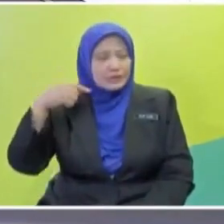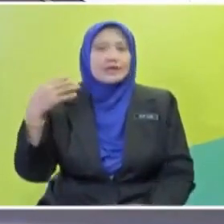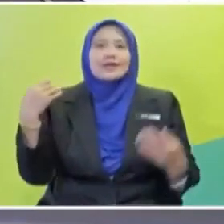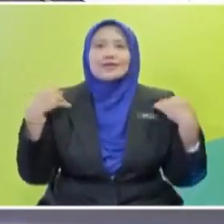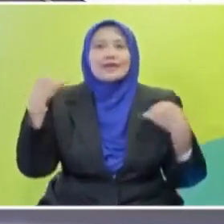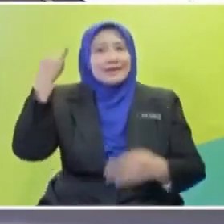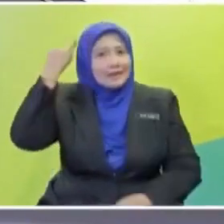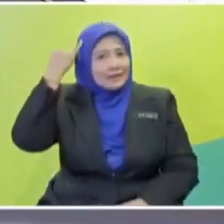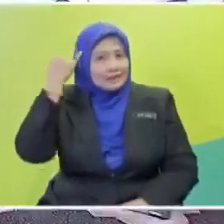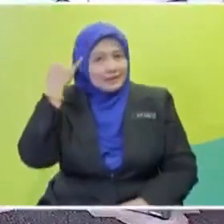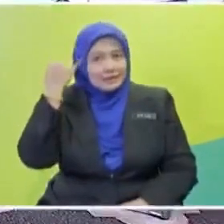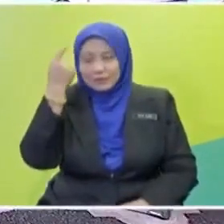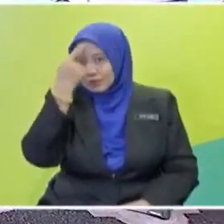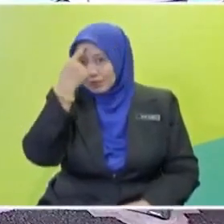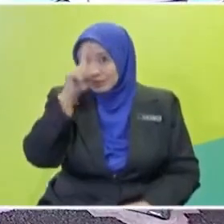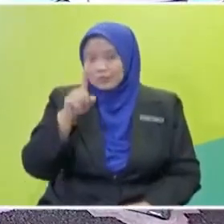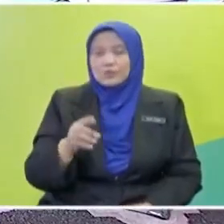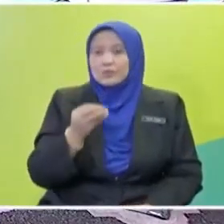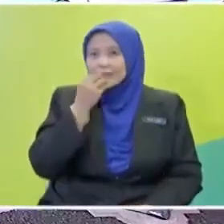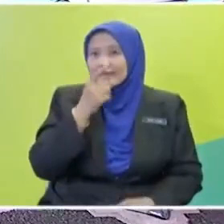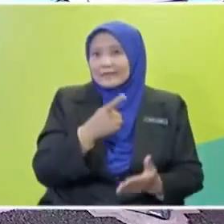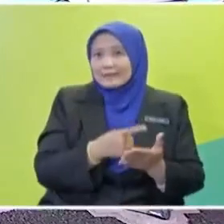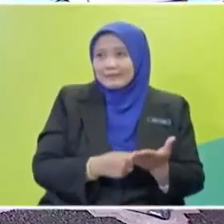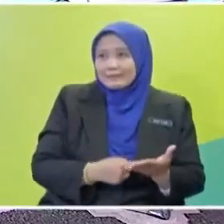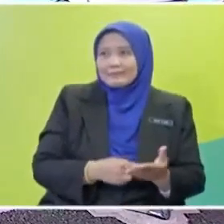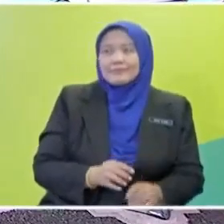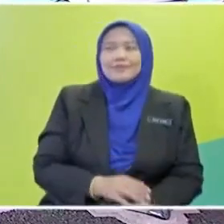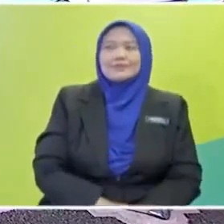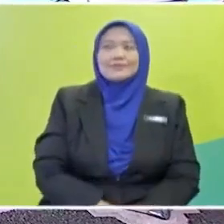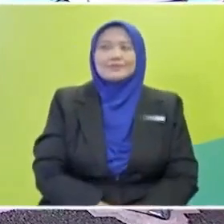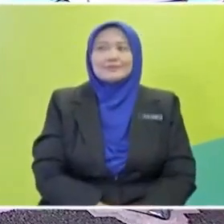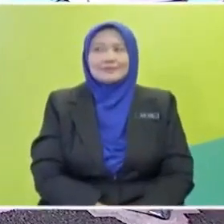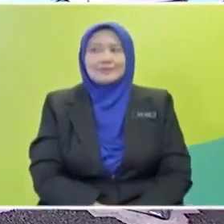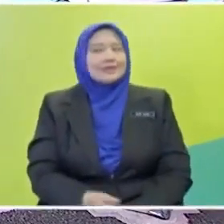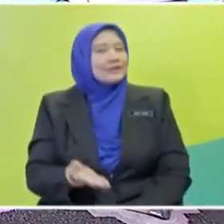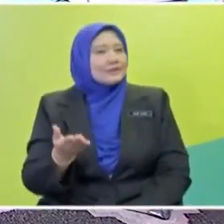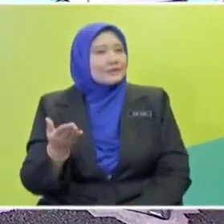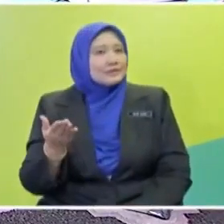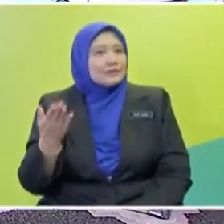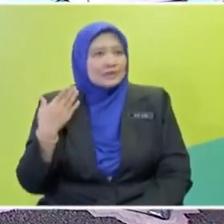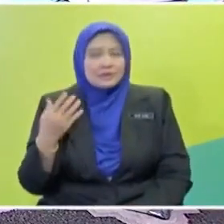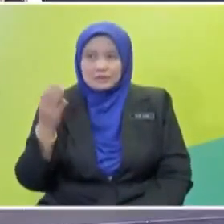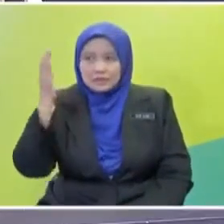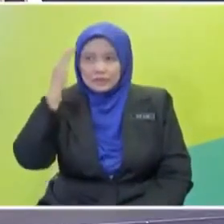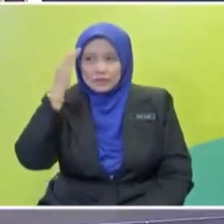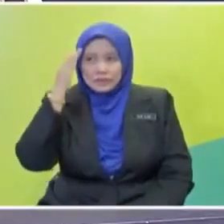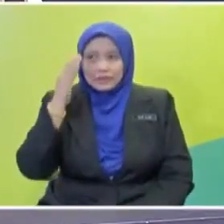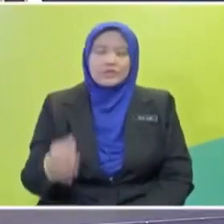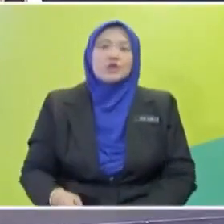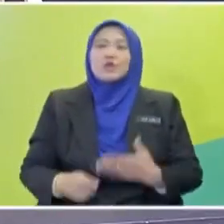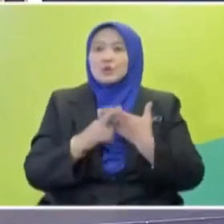lakar ya. Saya terfikir-fikir nak makan ni lah, kentang goreng. Kentang goreng? Ya, macam sedap pula. Jadi saya buatlah kentang goreng ni.